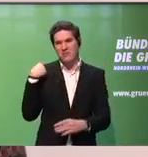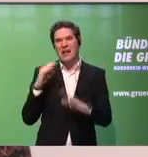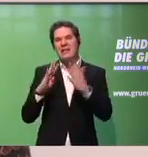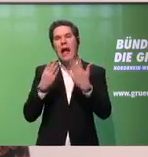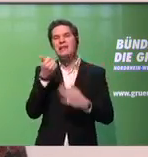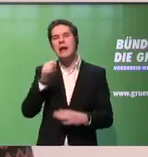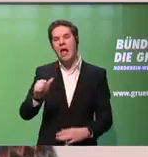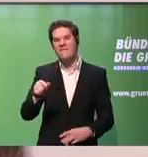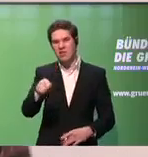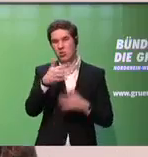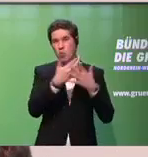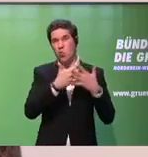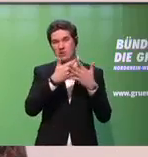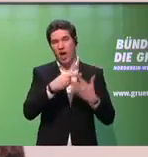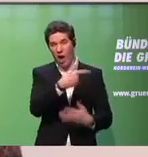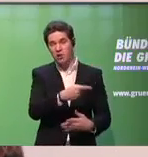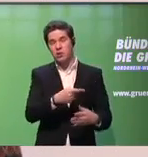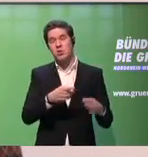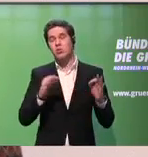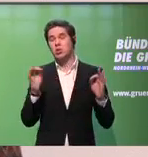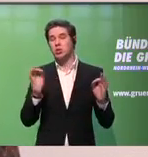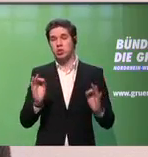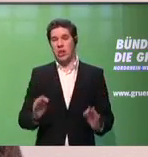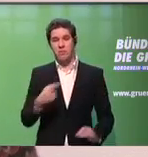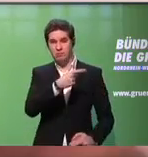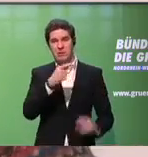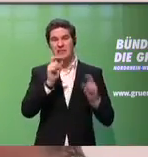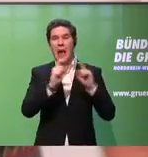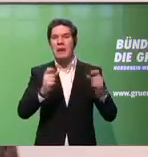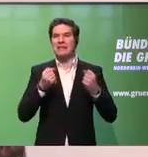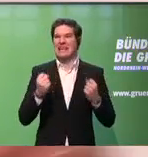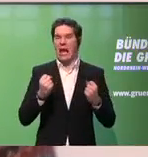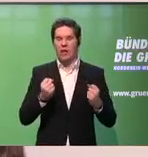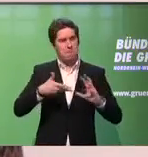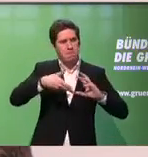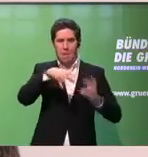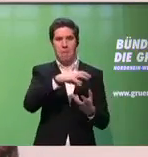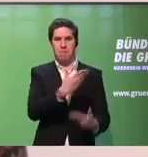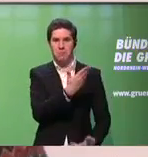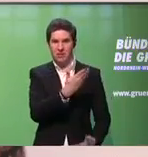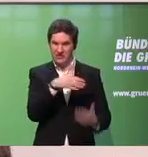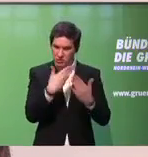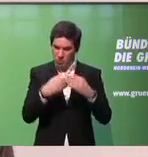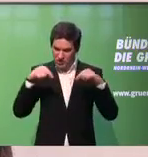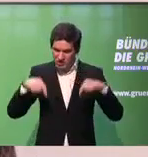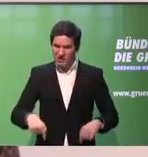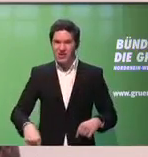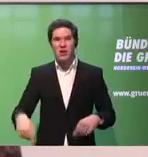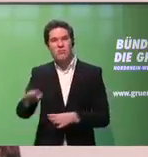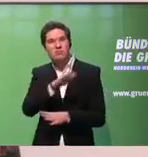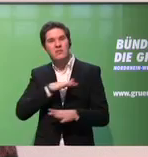USA eine furchtbare Schieflage angenommen hat, wie wir dieses Verhältnis Freiheit und Sicherheit, wie wir das